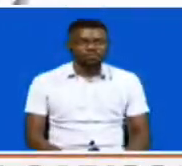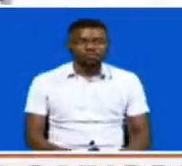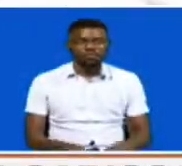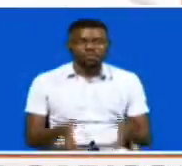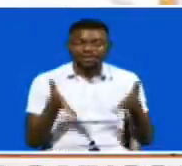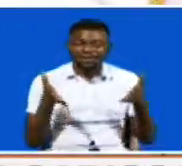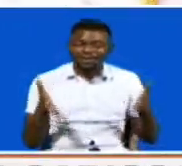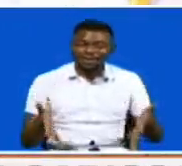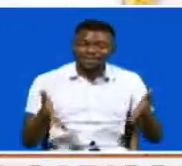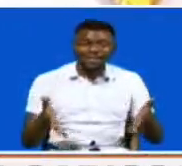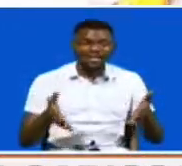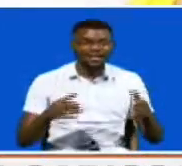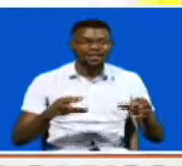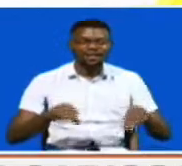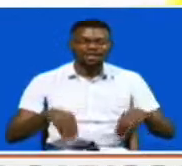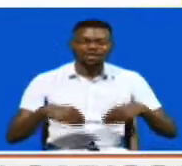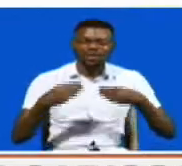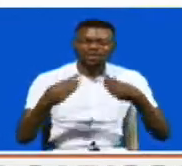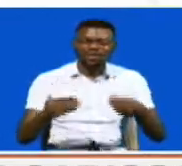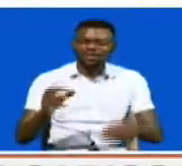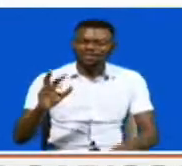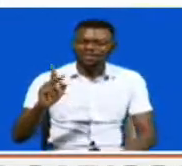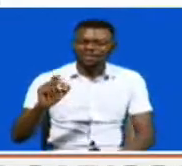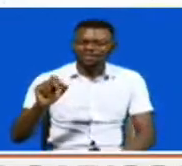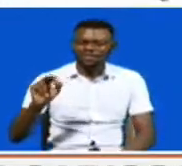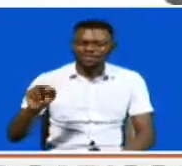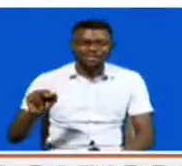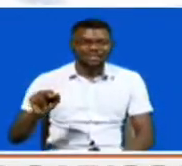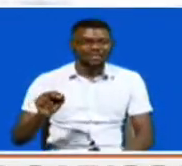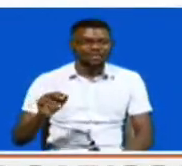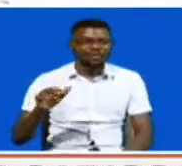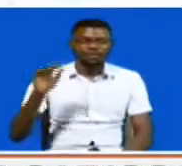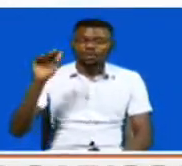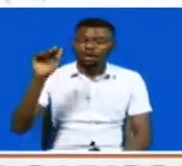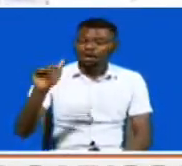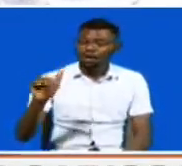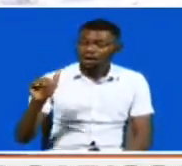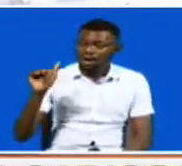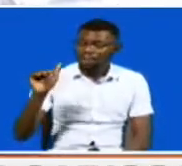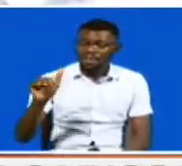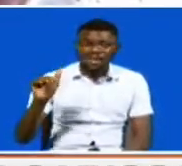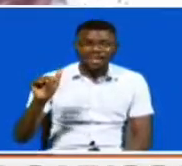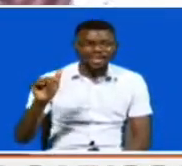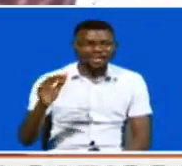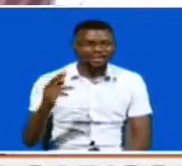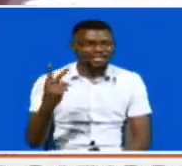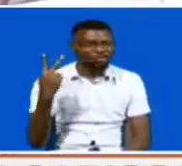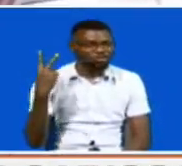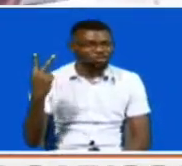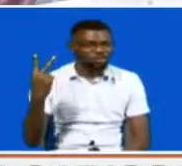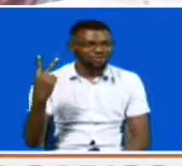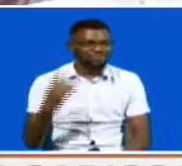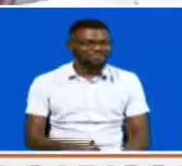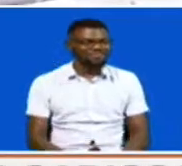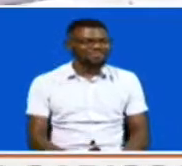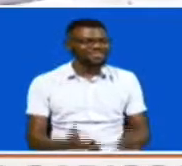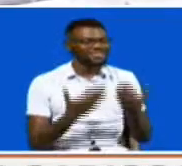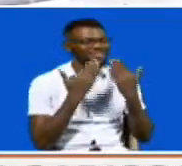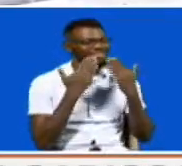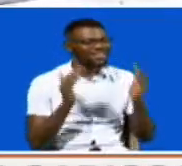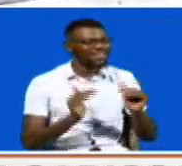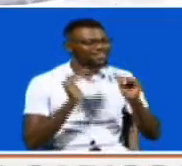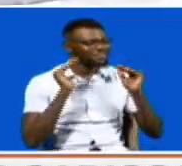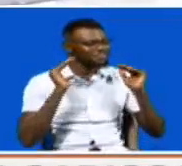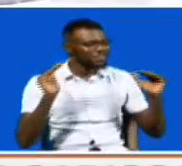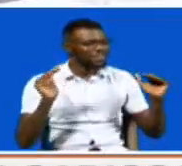tunapatia KTN gamia mbili. Gamia mbili. Asante sana mzee. Asante. Na kwa